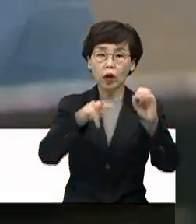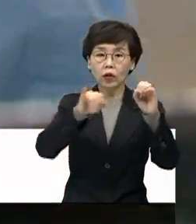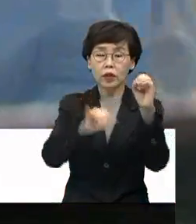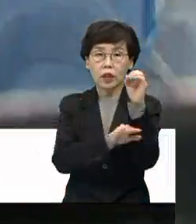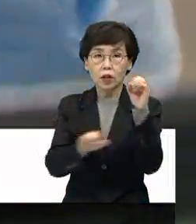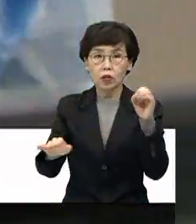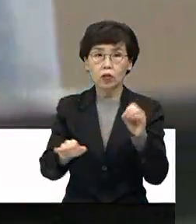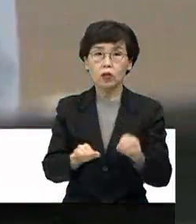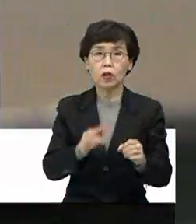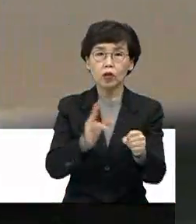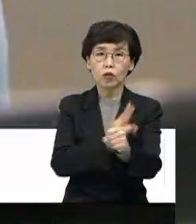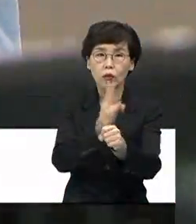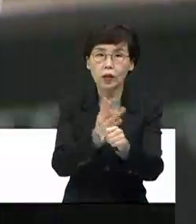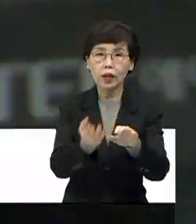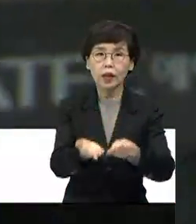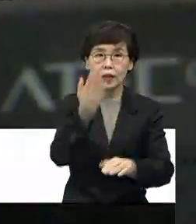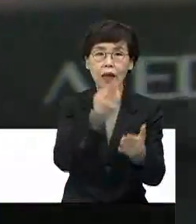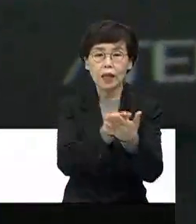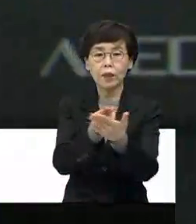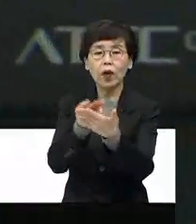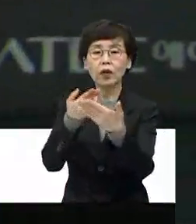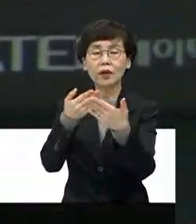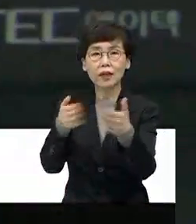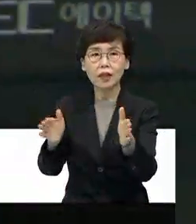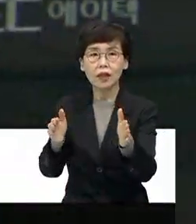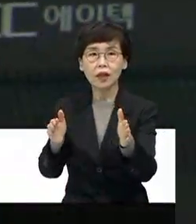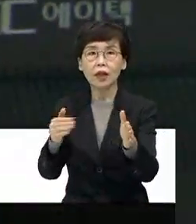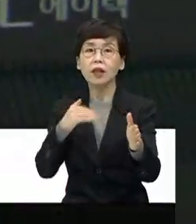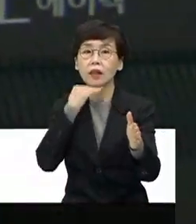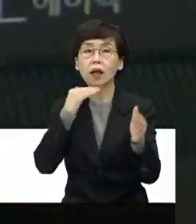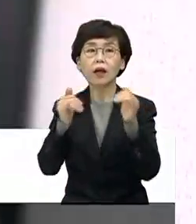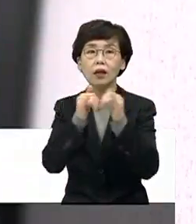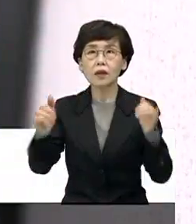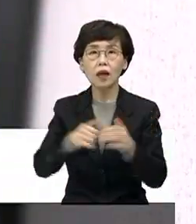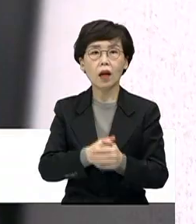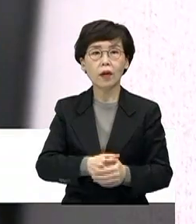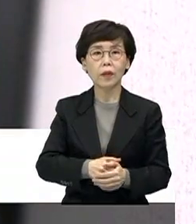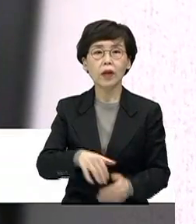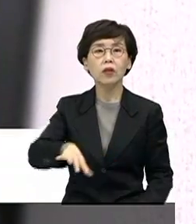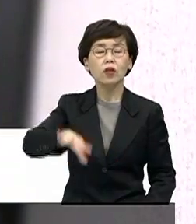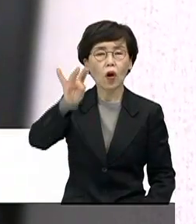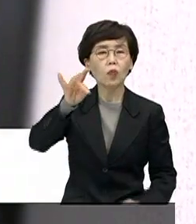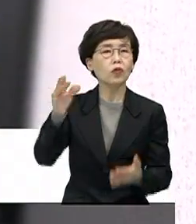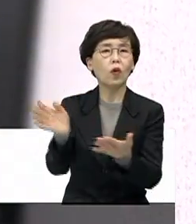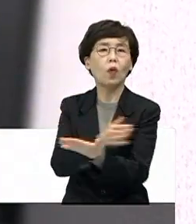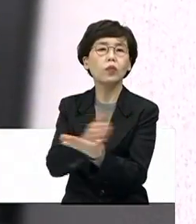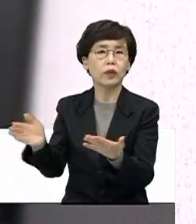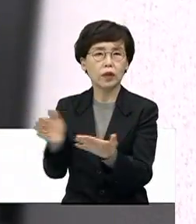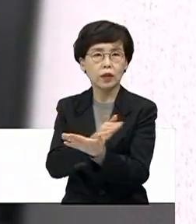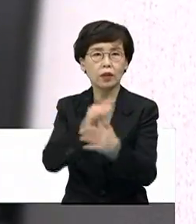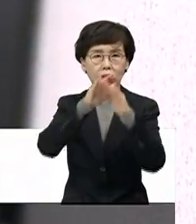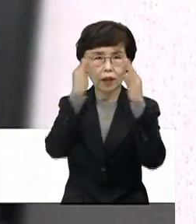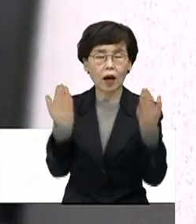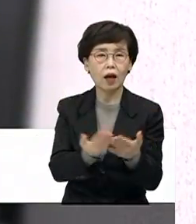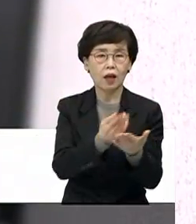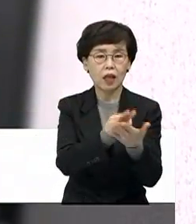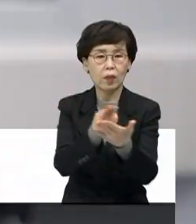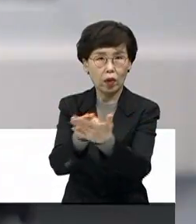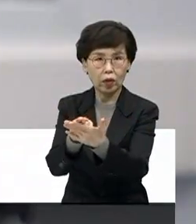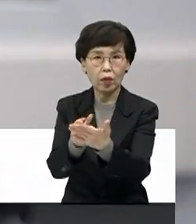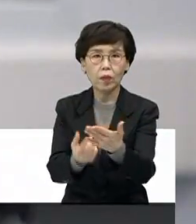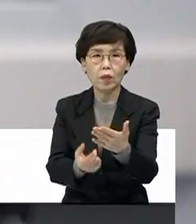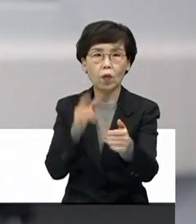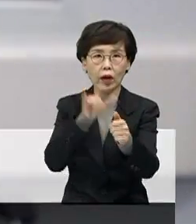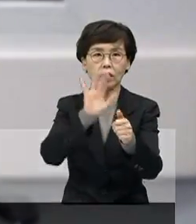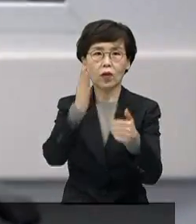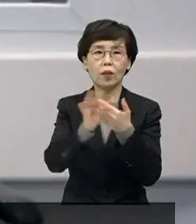기준으로 24시간 넘게 병상이 배정되지 않은 확진자가 처음으로 한 명도 없는 상태라며 병상 상황이 나아지고 있다고